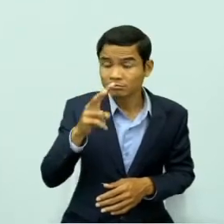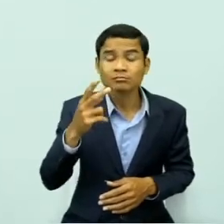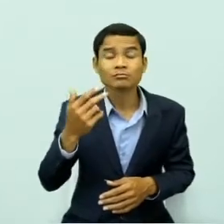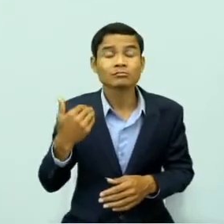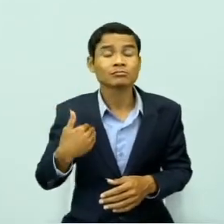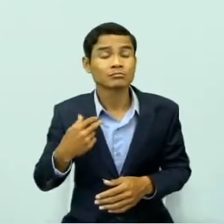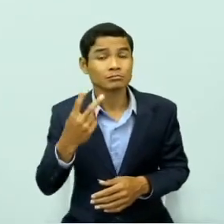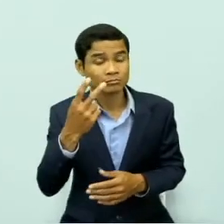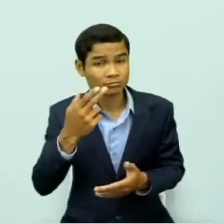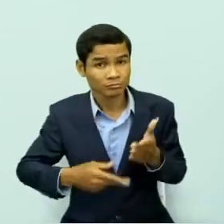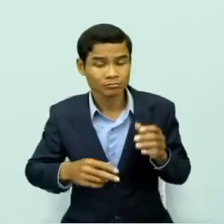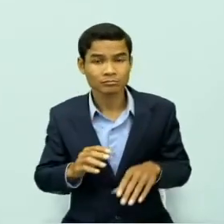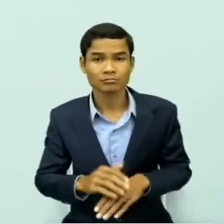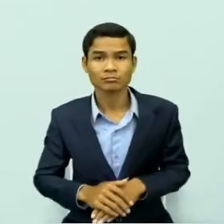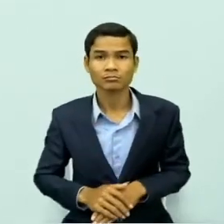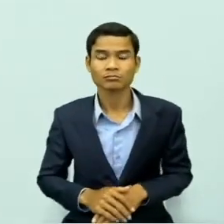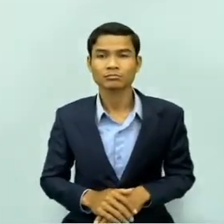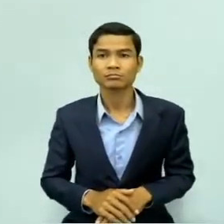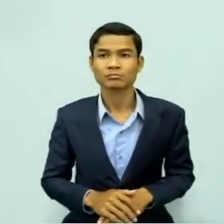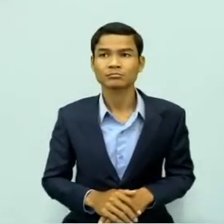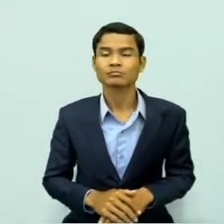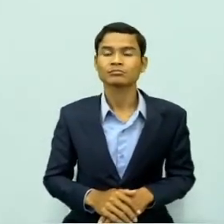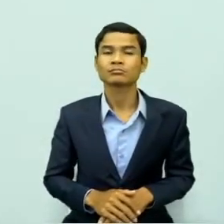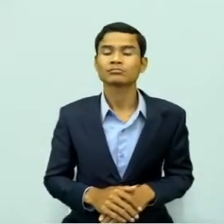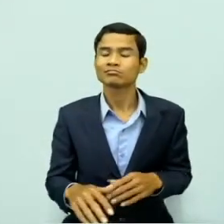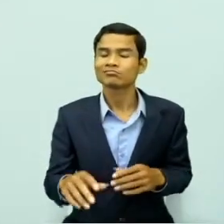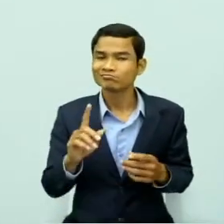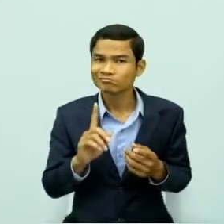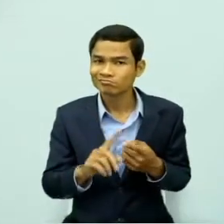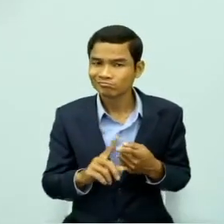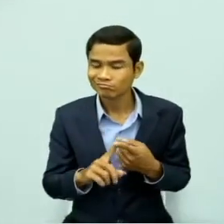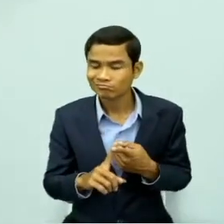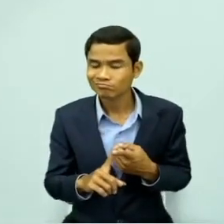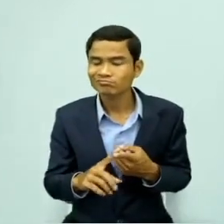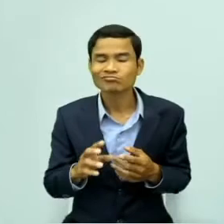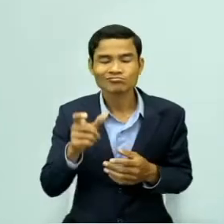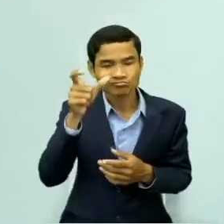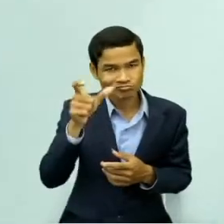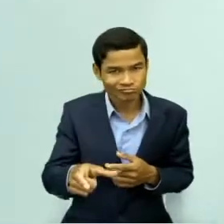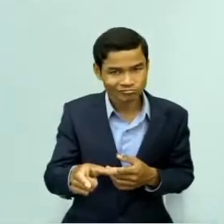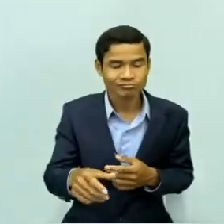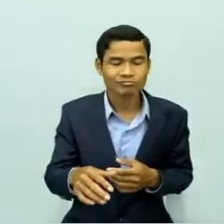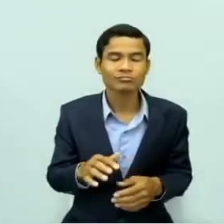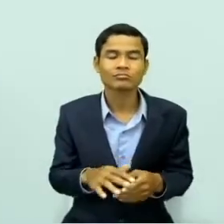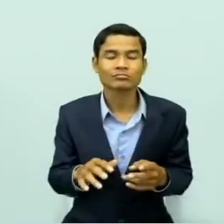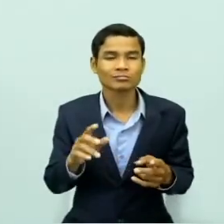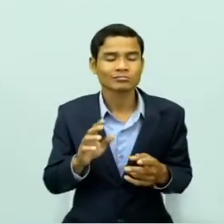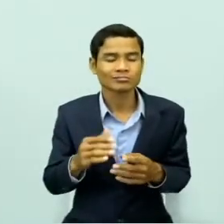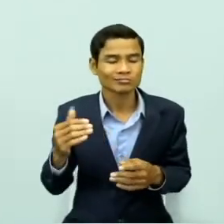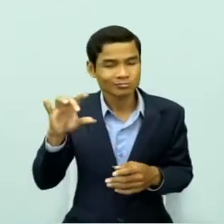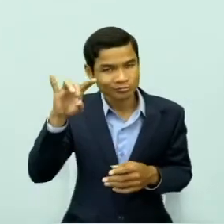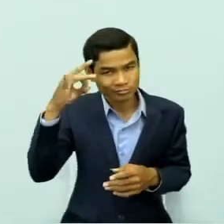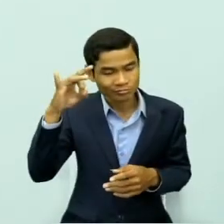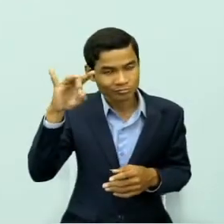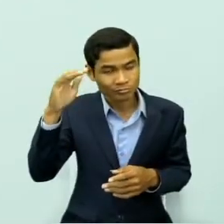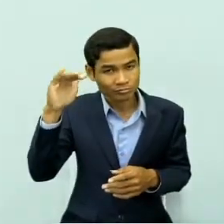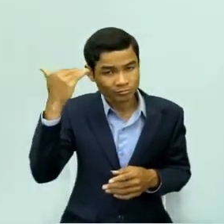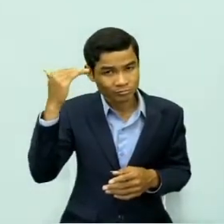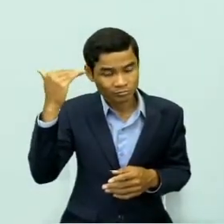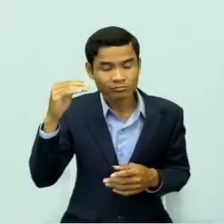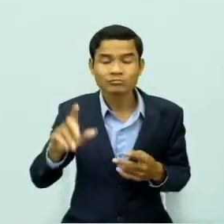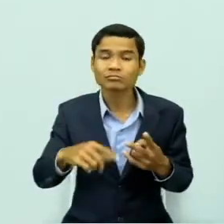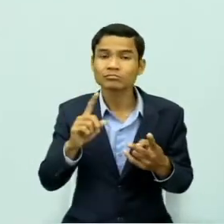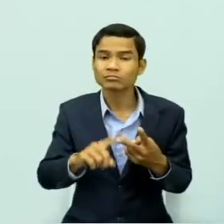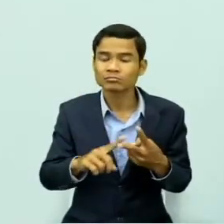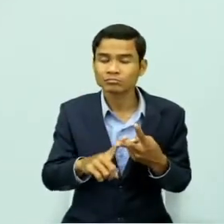chà con khến chà khến rút rút mà nô con nó mà nú thay chì mà rút bảo hai con nó khến